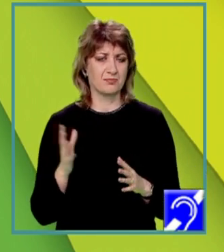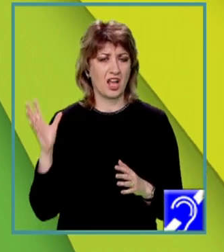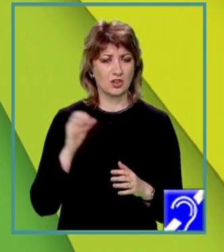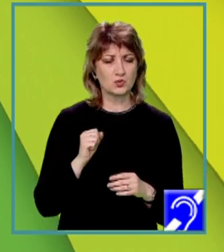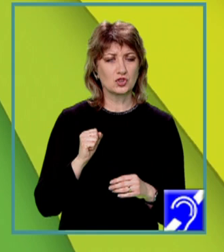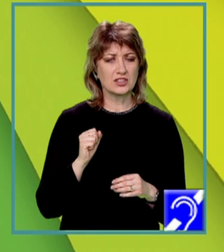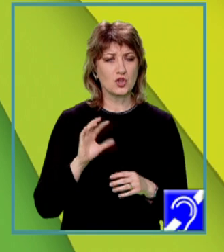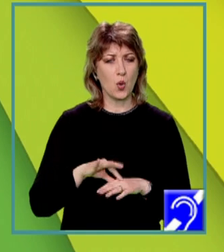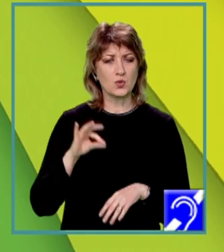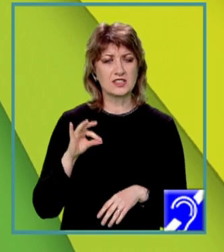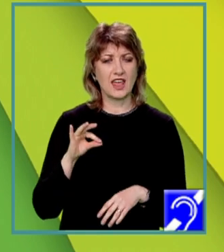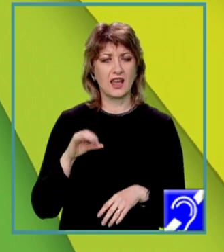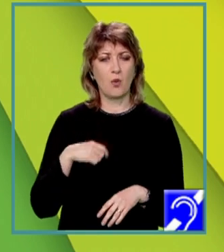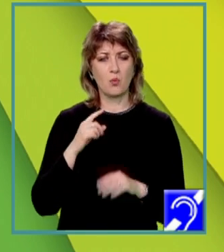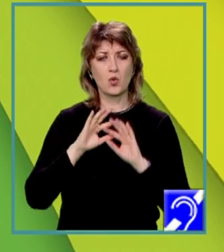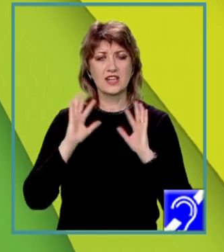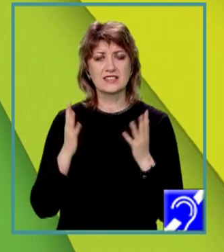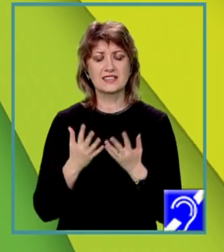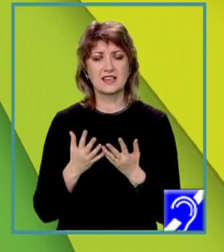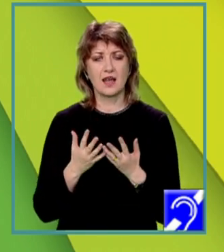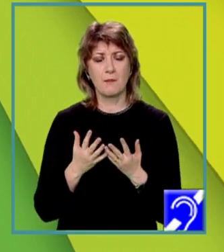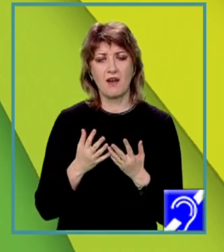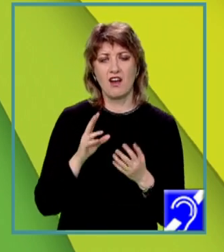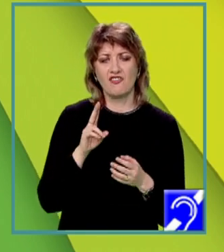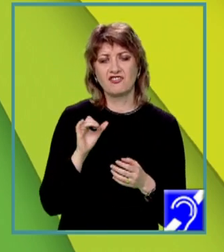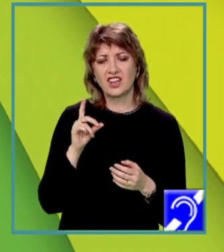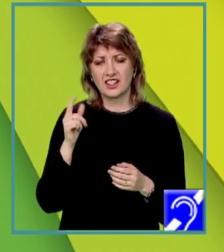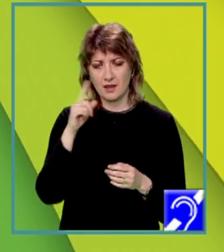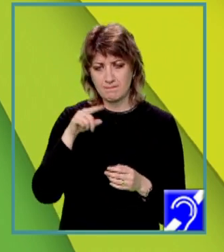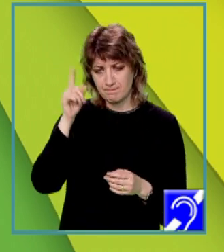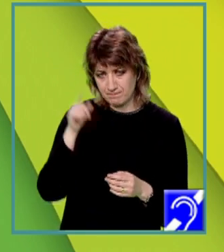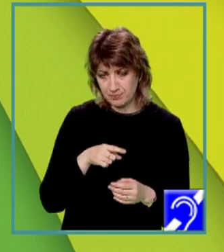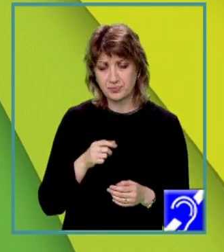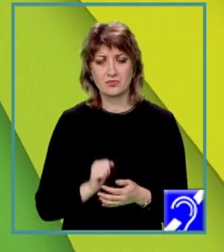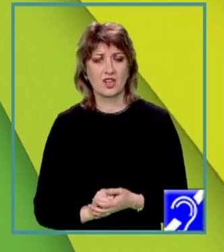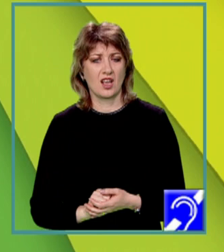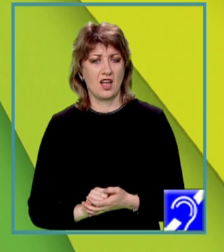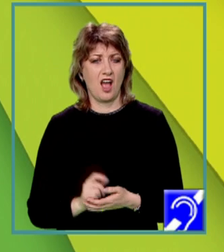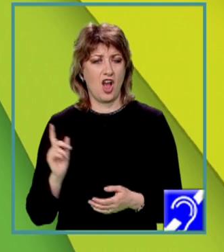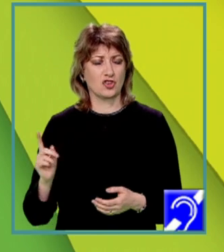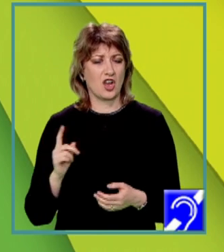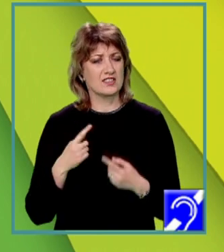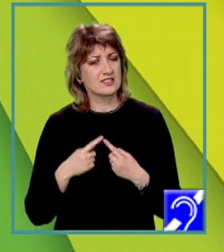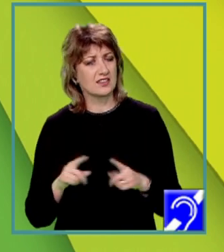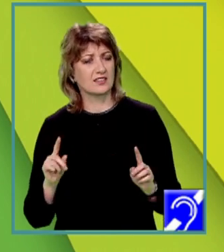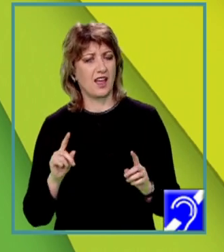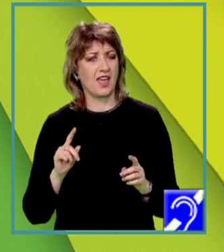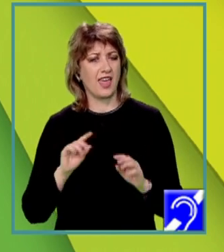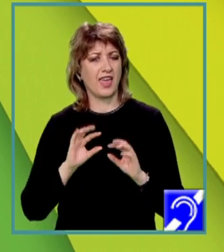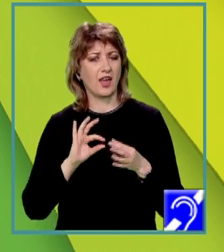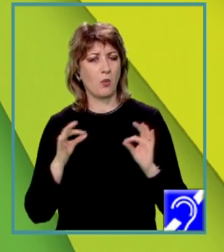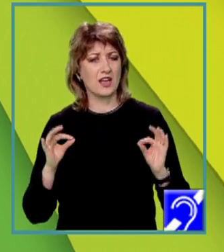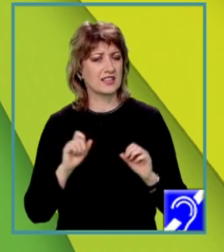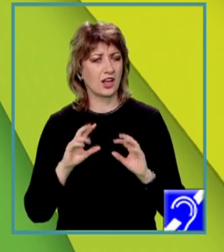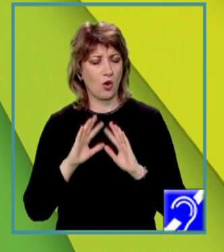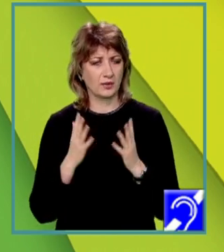faptul că soluția este mulțimea vidă și o scurtă concluzie la acest tip de ecuații incompletă a ecuația